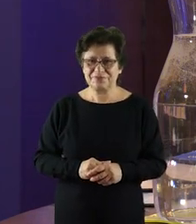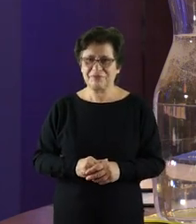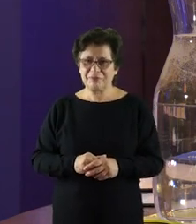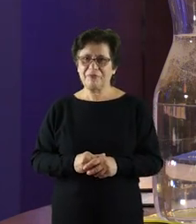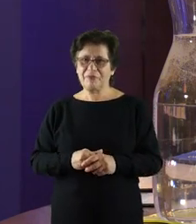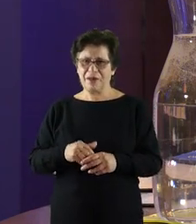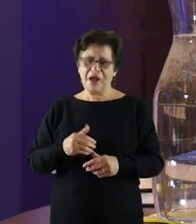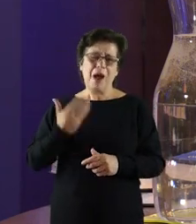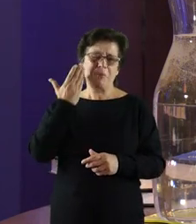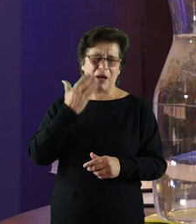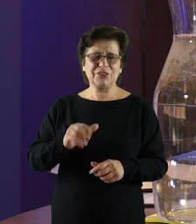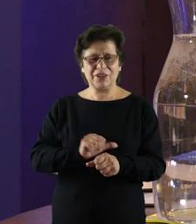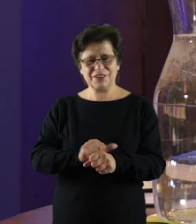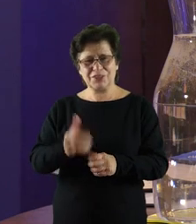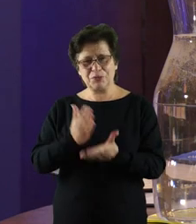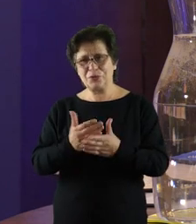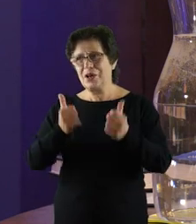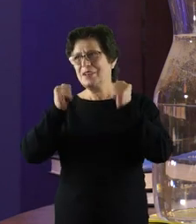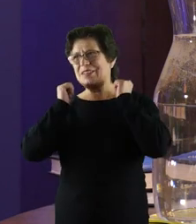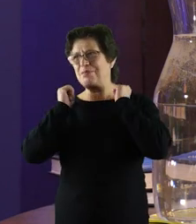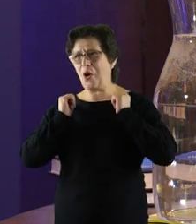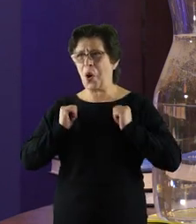Bardzo mnie uspokoiliście, dziękuję.